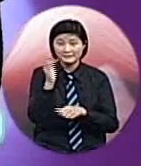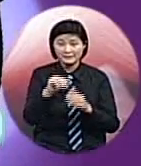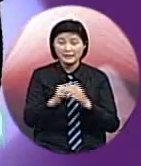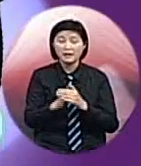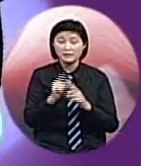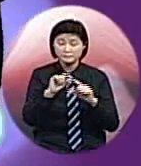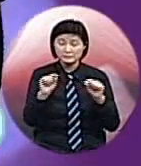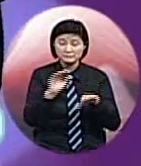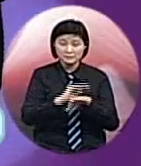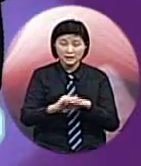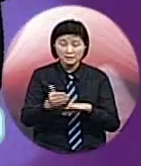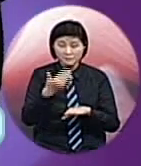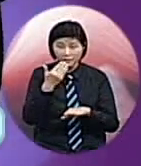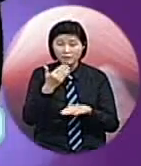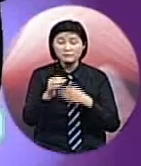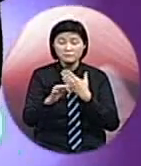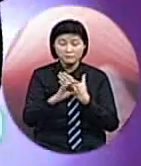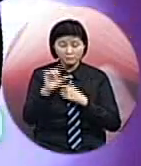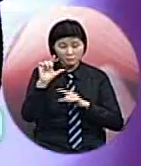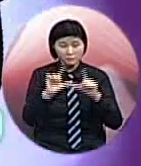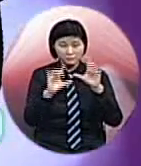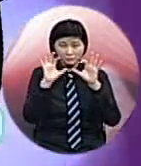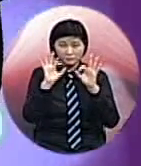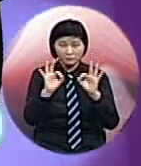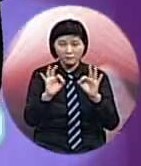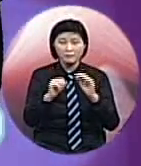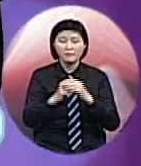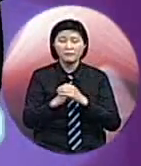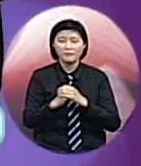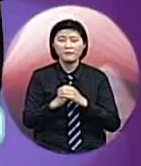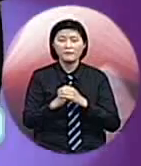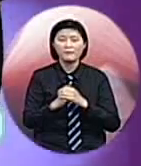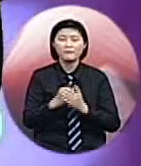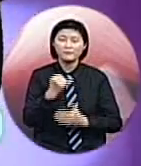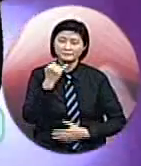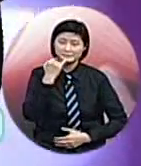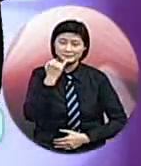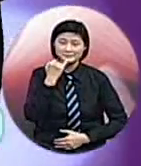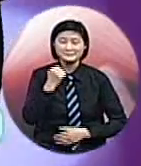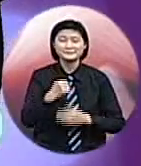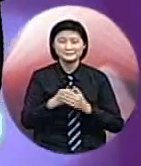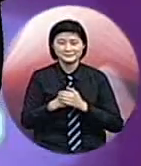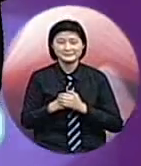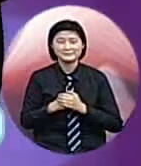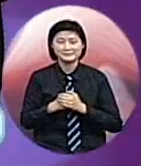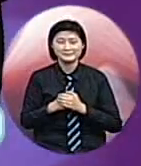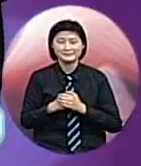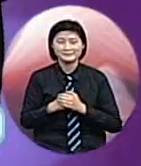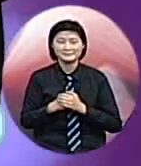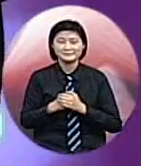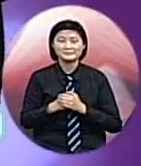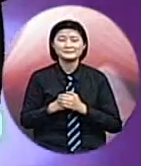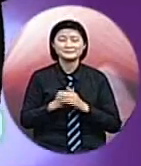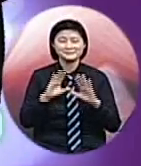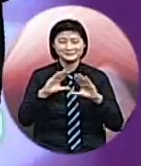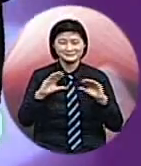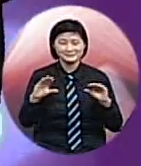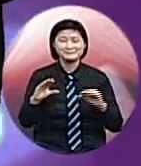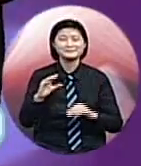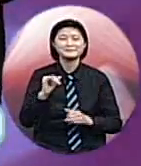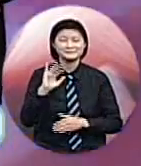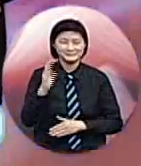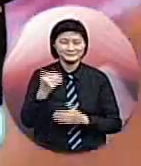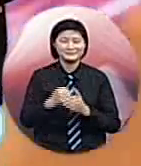뭐 맛있는 거 있다 그렇게 오라 그러면 다 잘 먹고. 예. 예, 예. 그렇구만. 엄마는 합니다. 예.